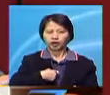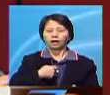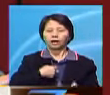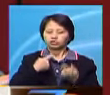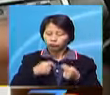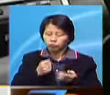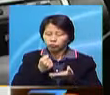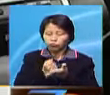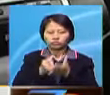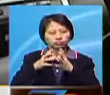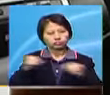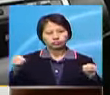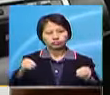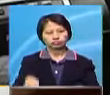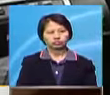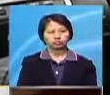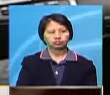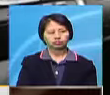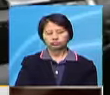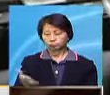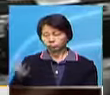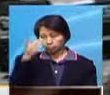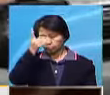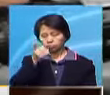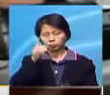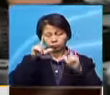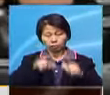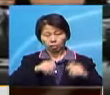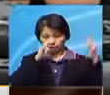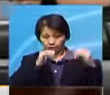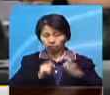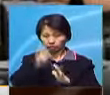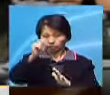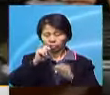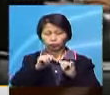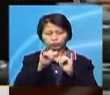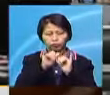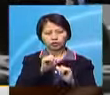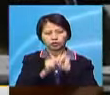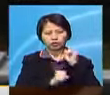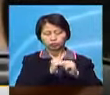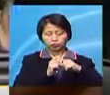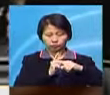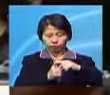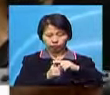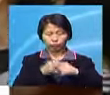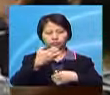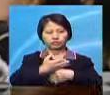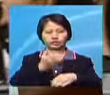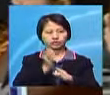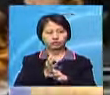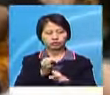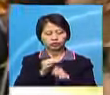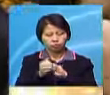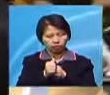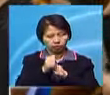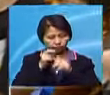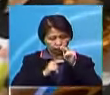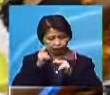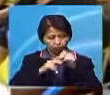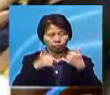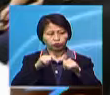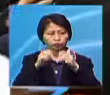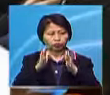selesaikan untuk mereka. Marina Chin meletakkan harapan yang tinggi supaya dapat mengekalkan sikap positif dalam membentuk dan membina atlet Sukan